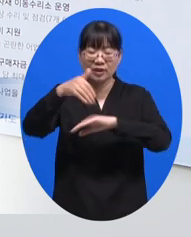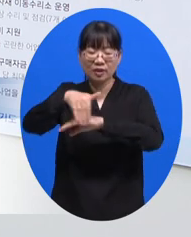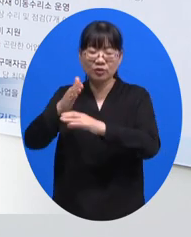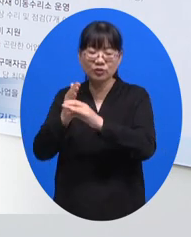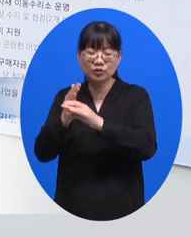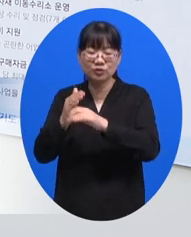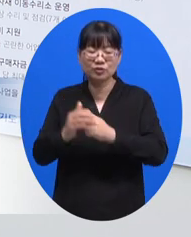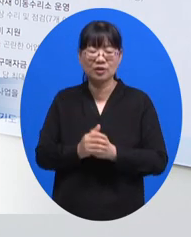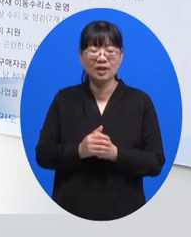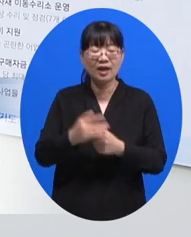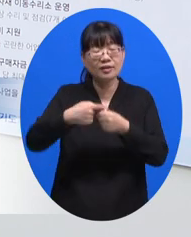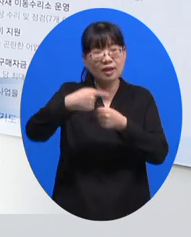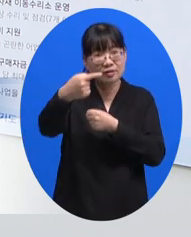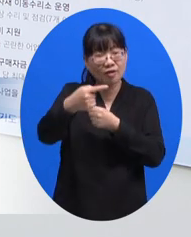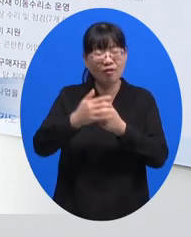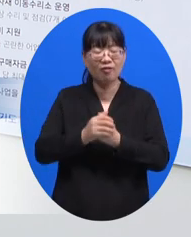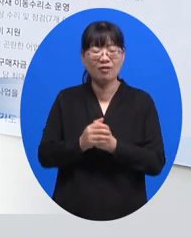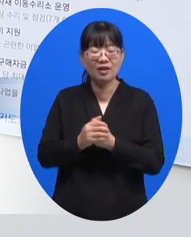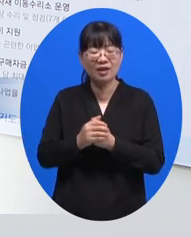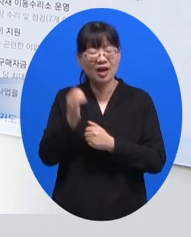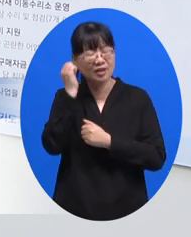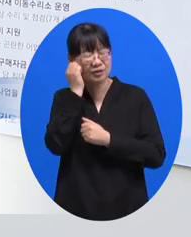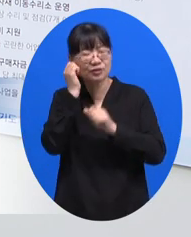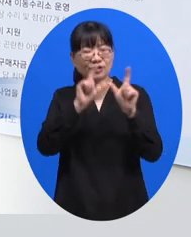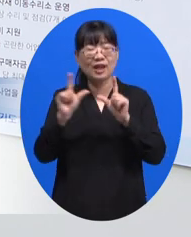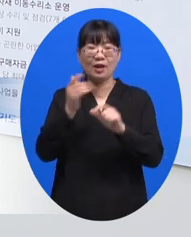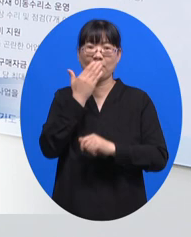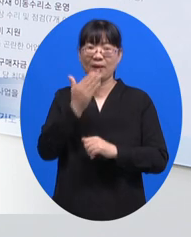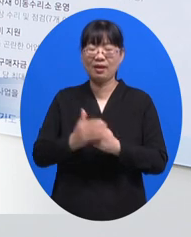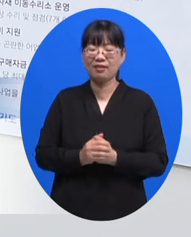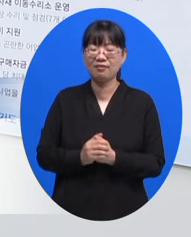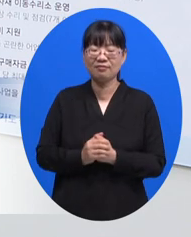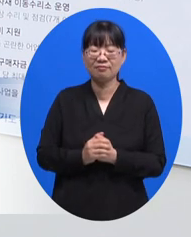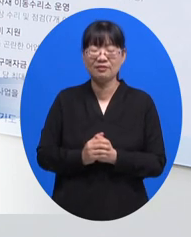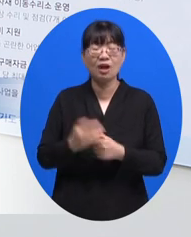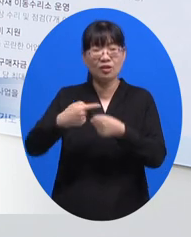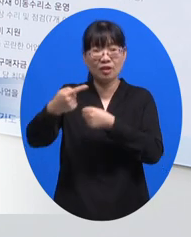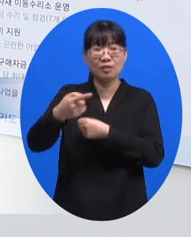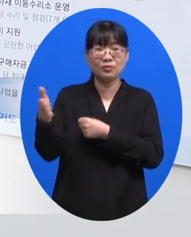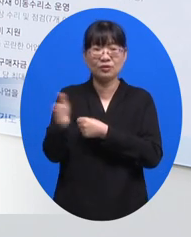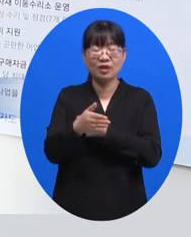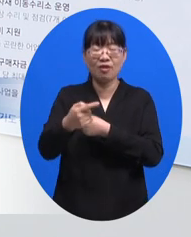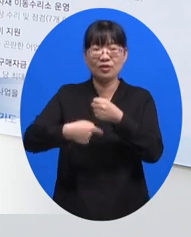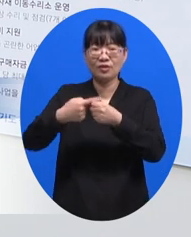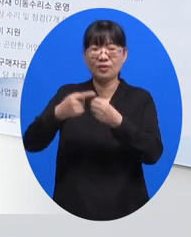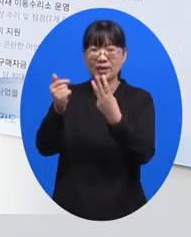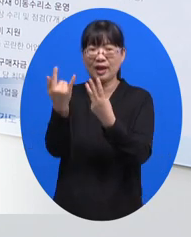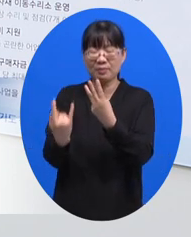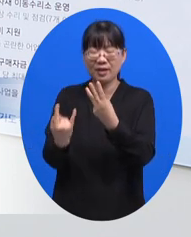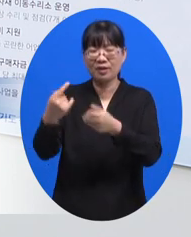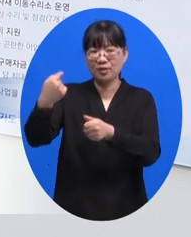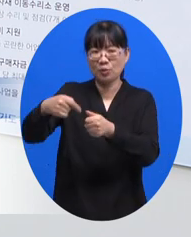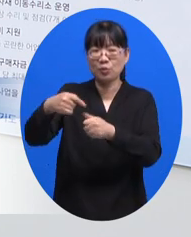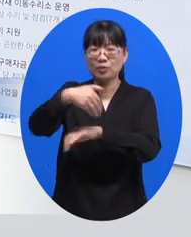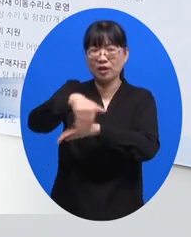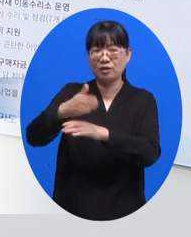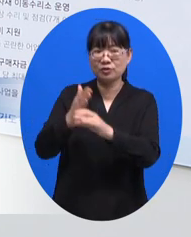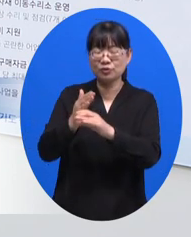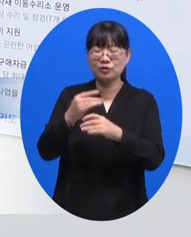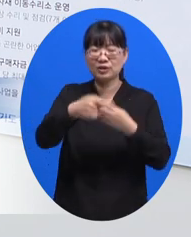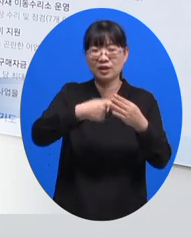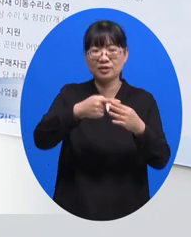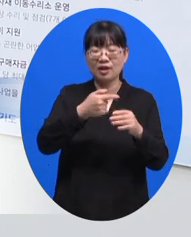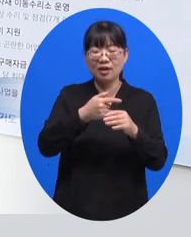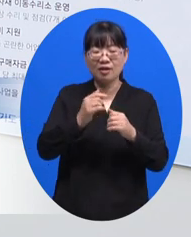금년도와는 다르게 내년부터는 취사 생활이 가능합니다. 내년부터 연 3회 교육 예정으로